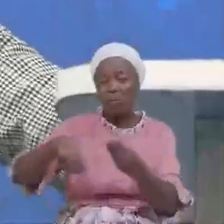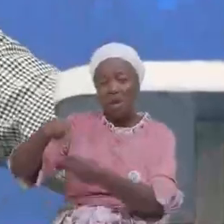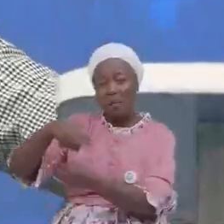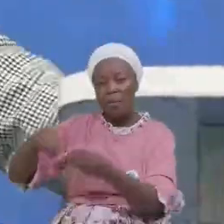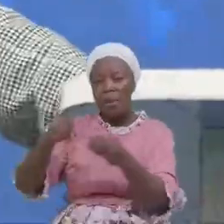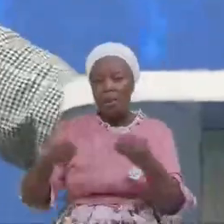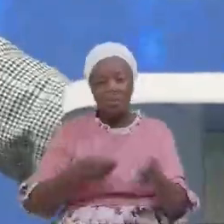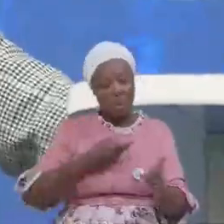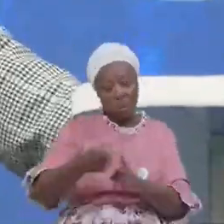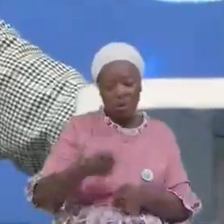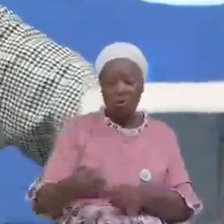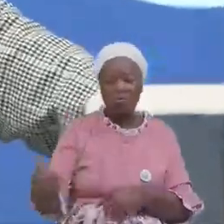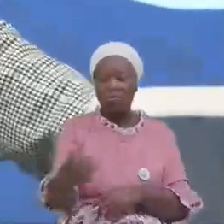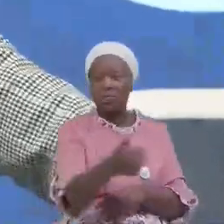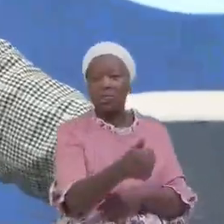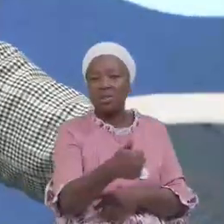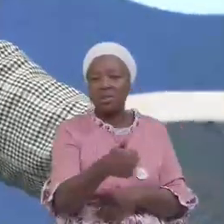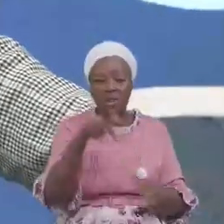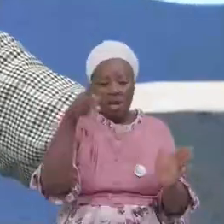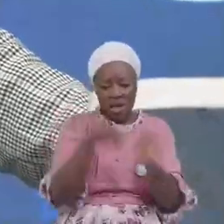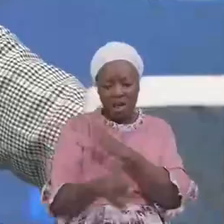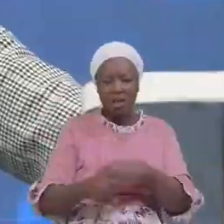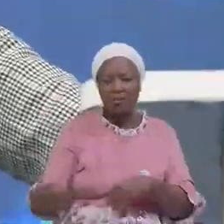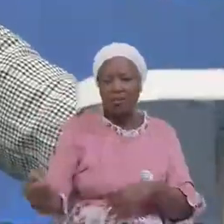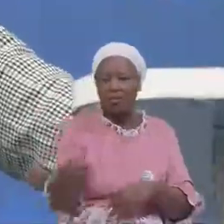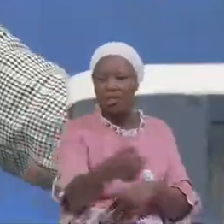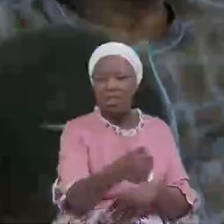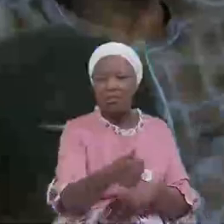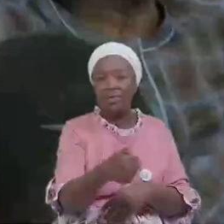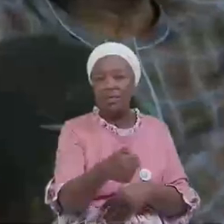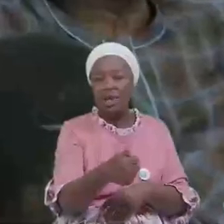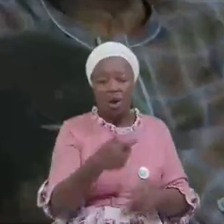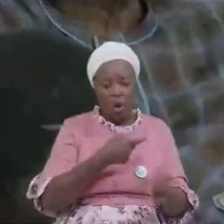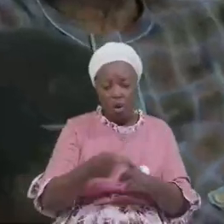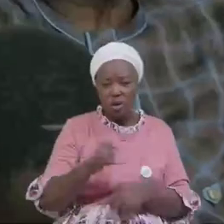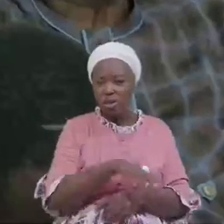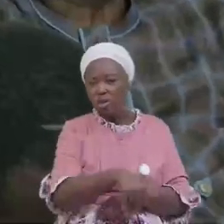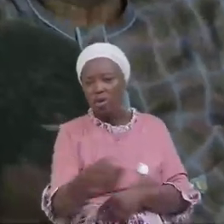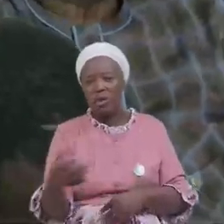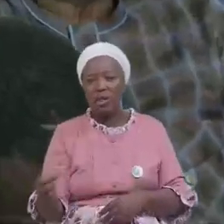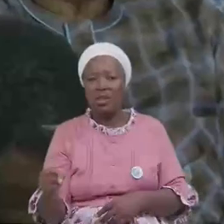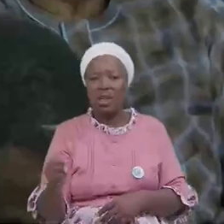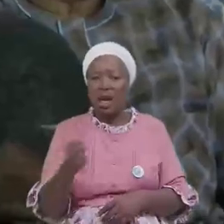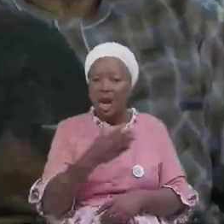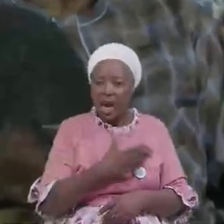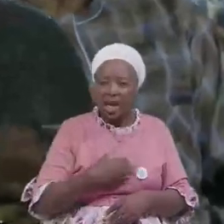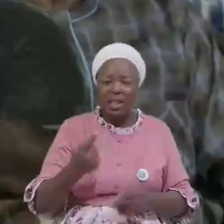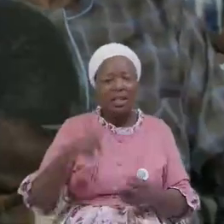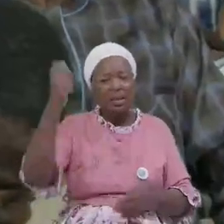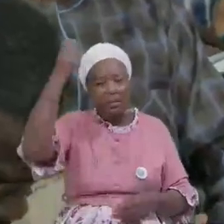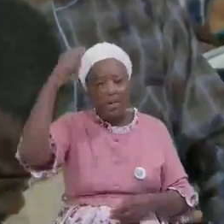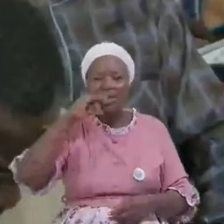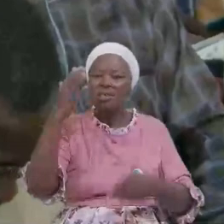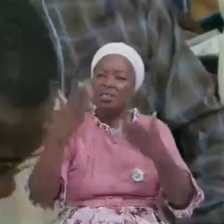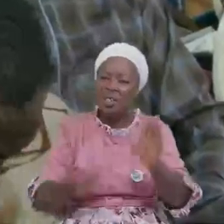se balade en se faisant du mal, se tuant, en faisant du mal aux autres. Le cerveau est mort,